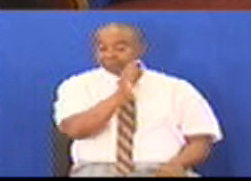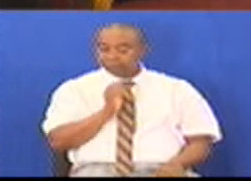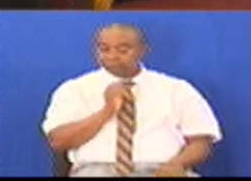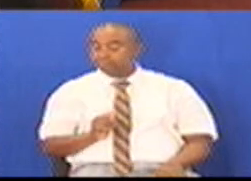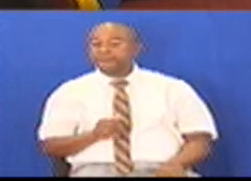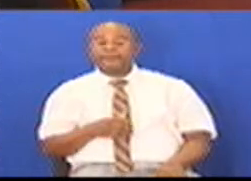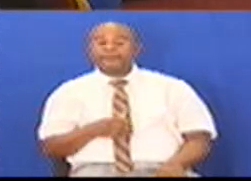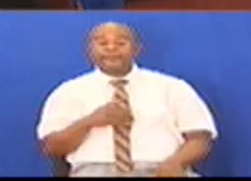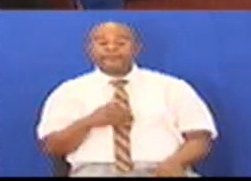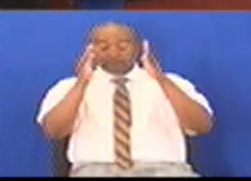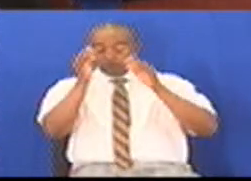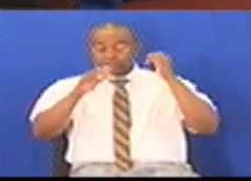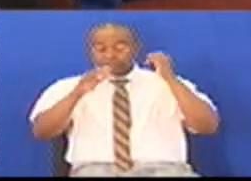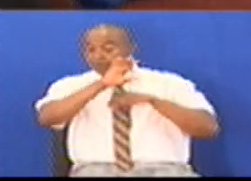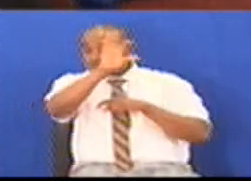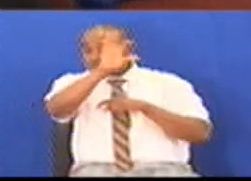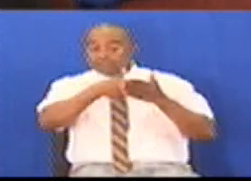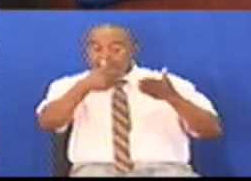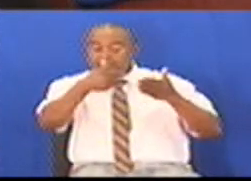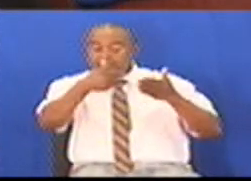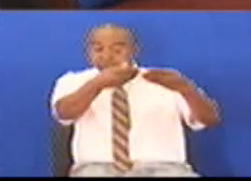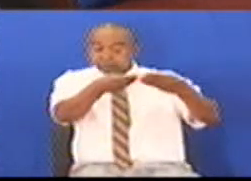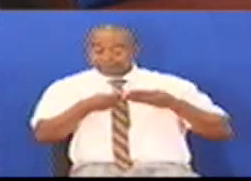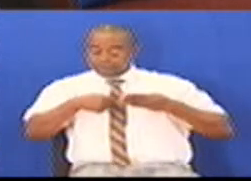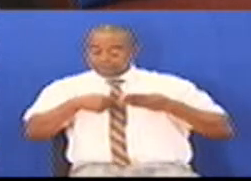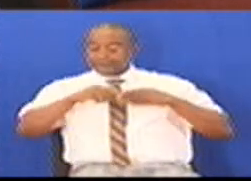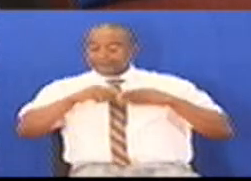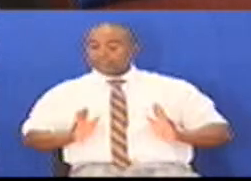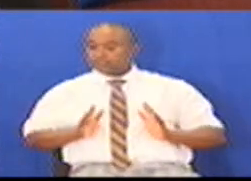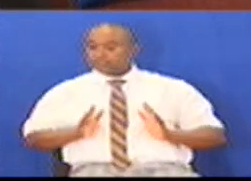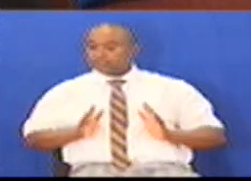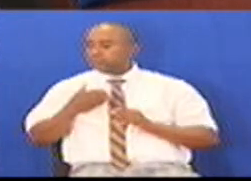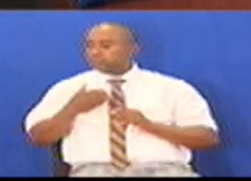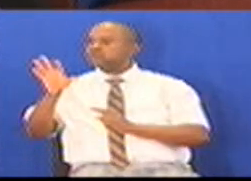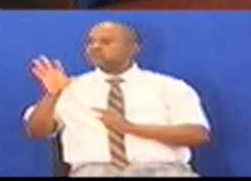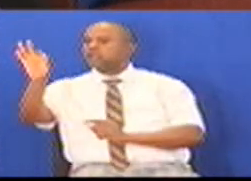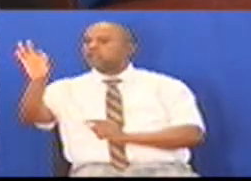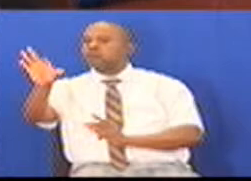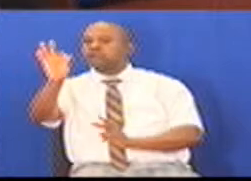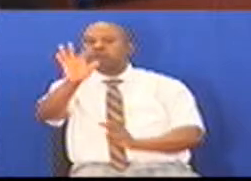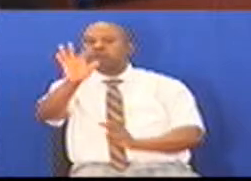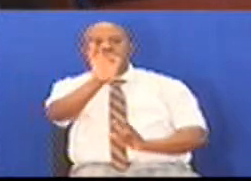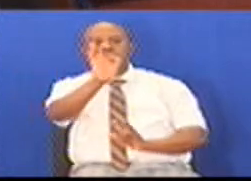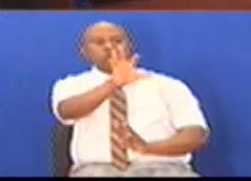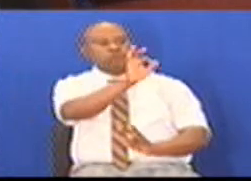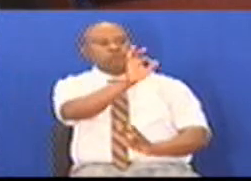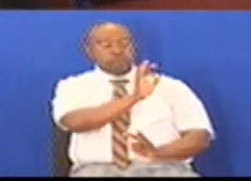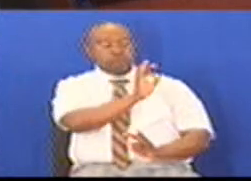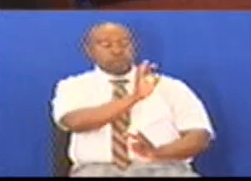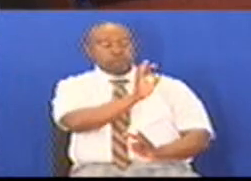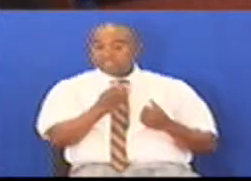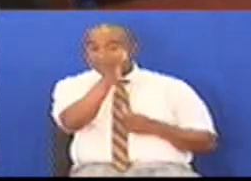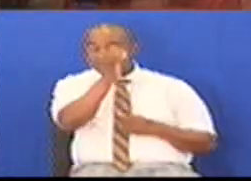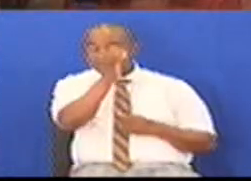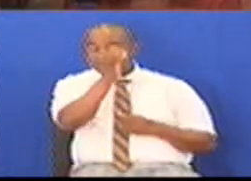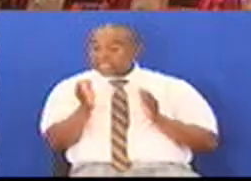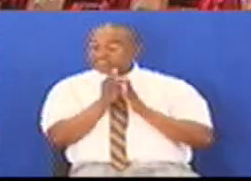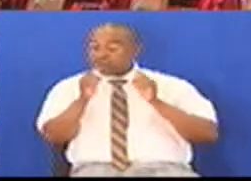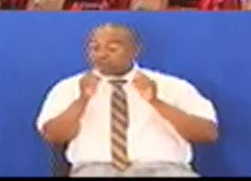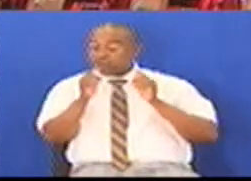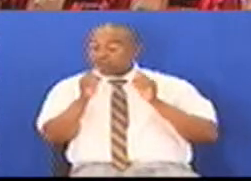wachangiaji wote kadi mlivoleta majina nitawapa nafasi. Sehemu kubwa sana ya wachangiaji watachangia